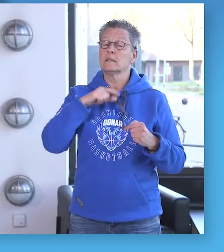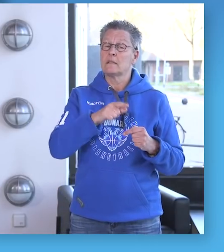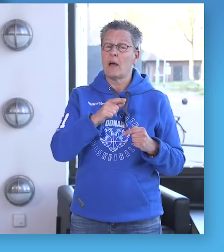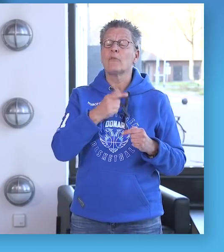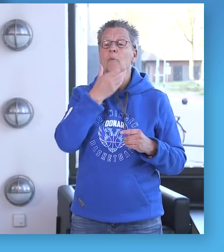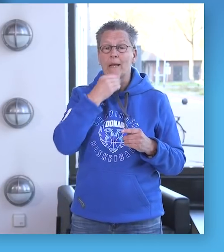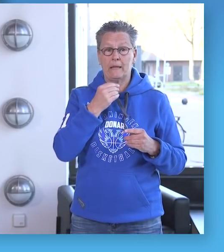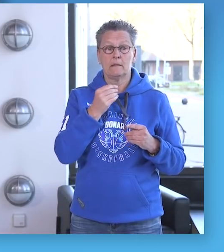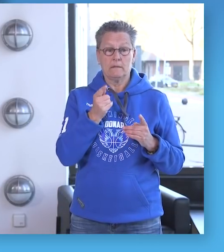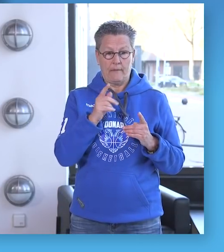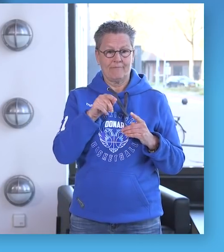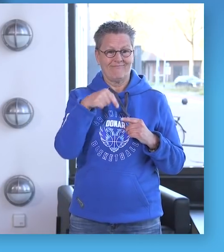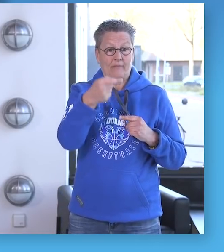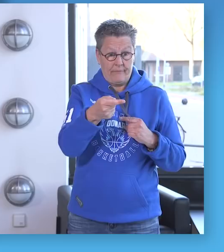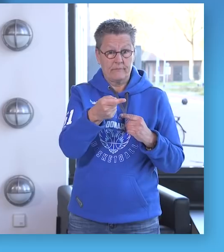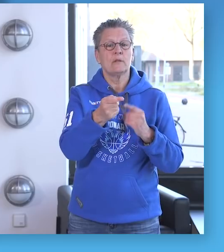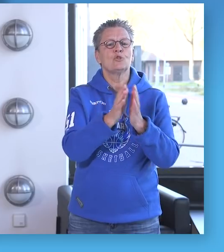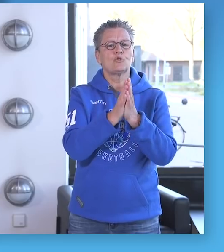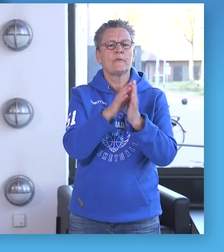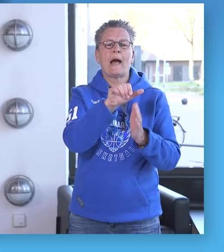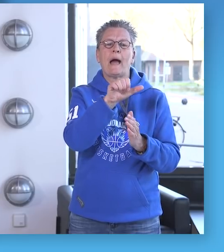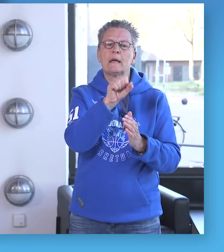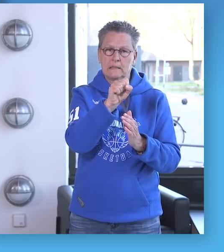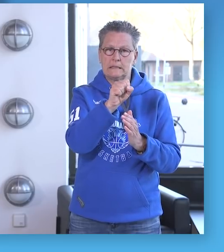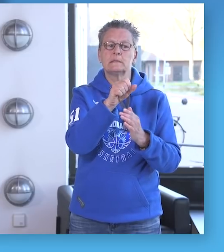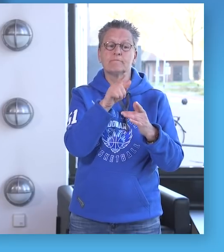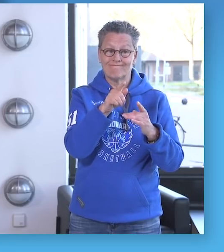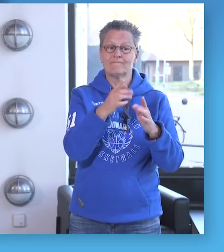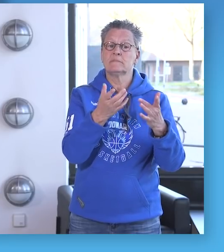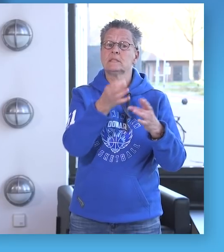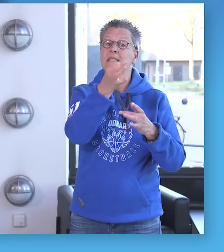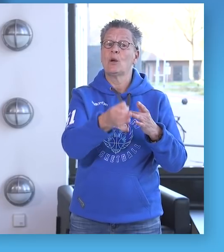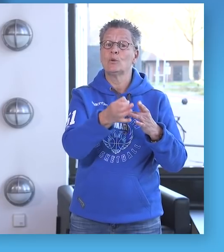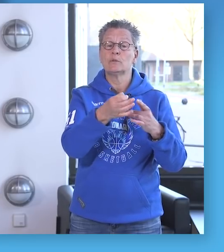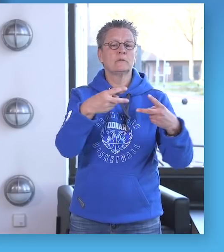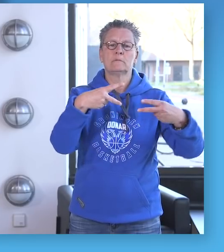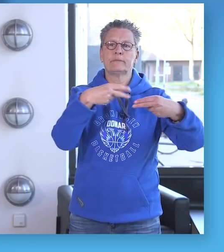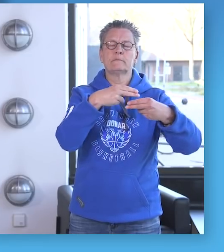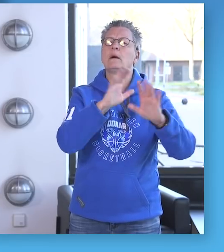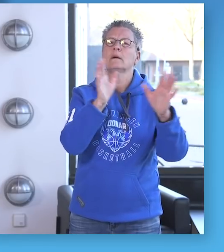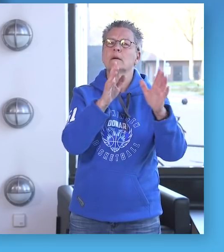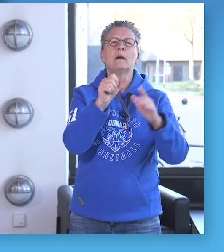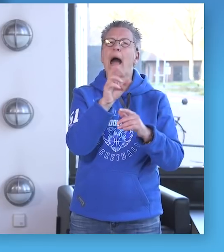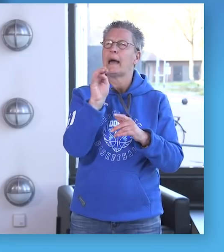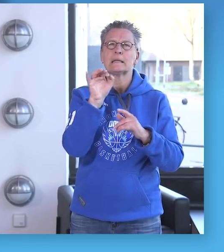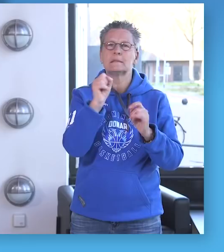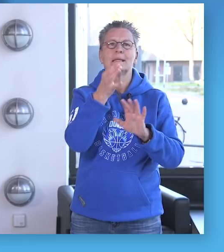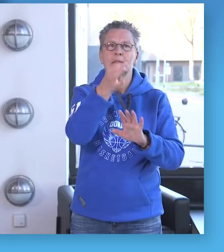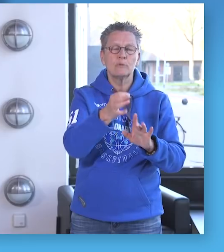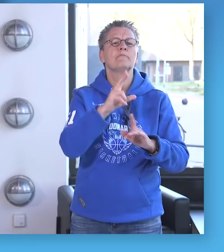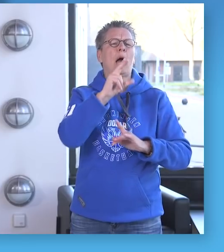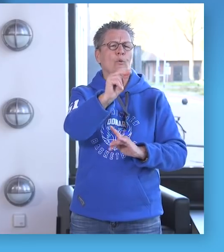de wedstrijd van zondag die we toen hadden tegen Ares thuis, dat die niet door zou gaan. Nee, Ares uit was dat natuurlijk.